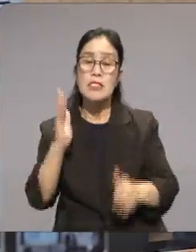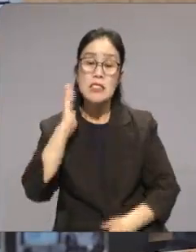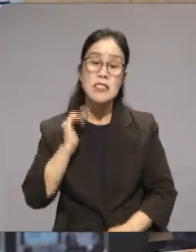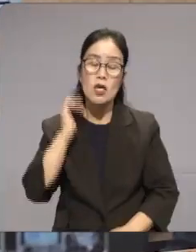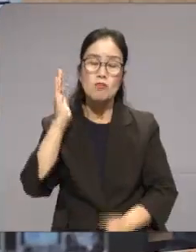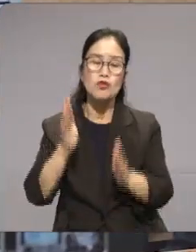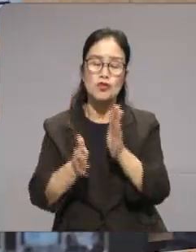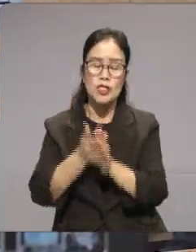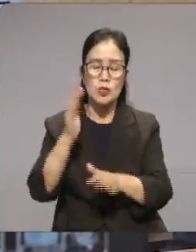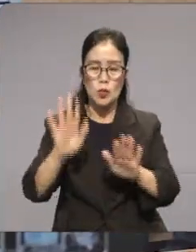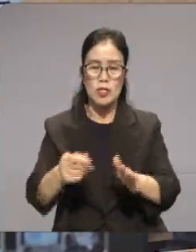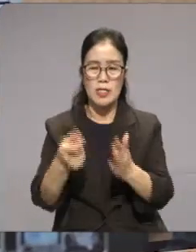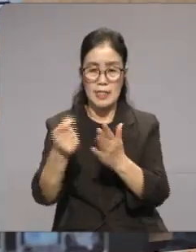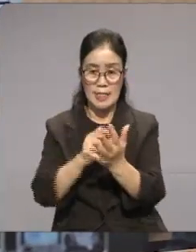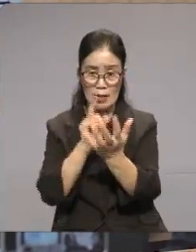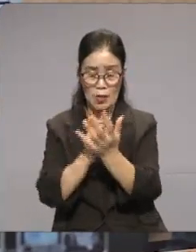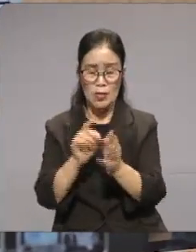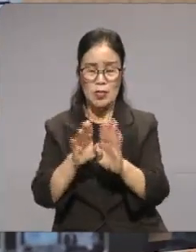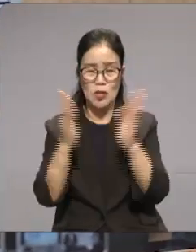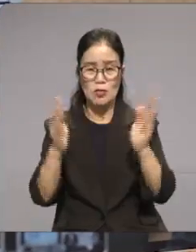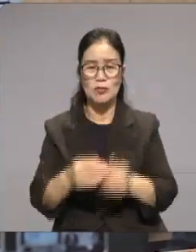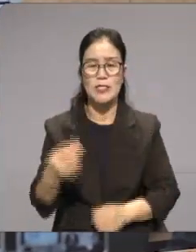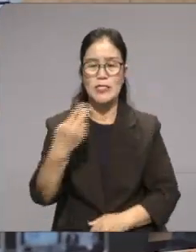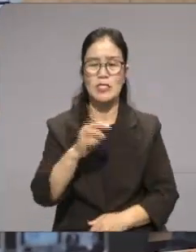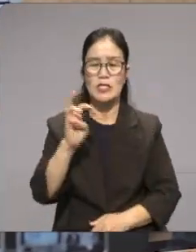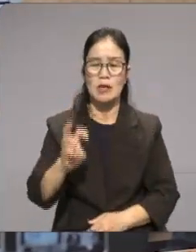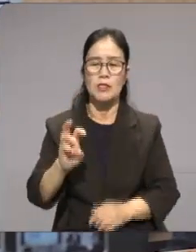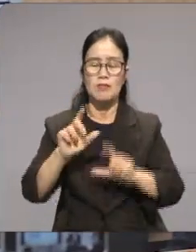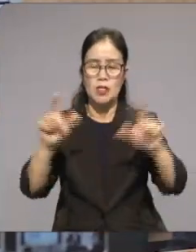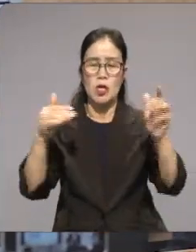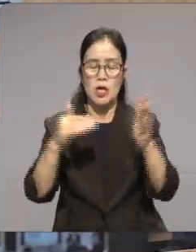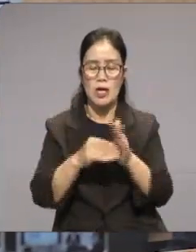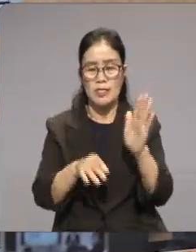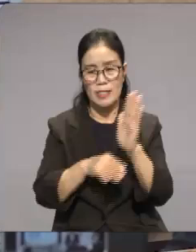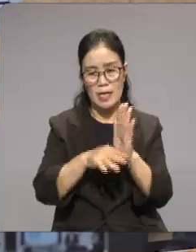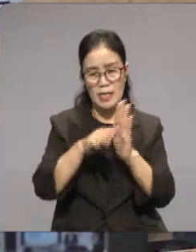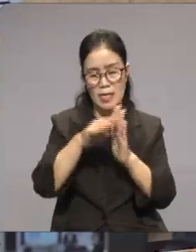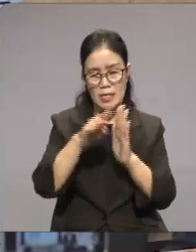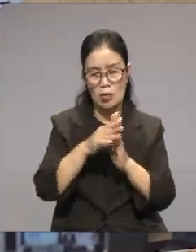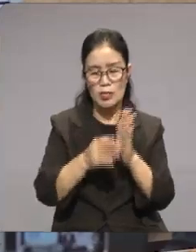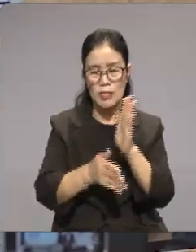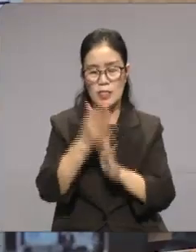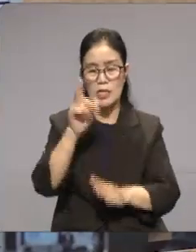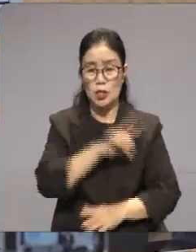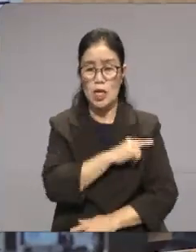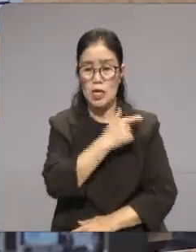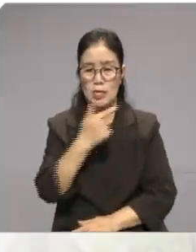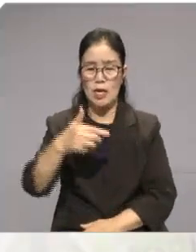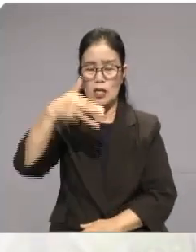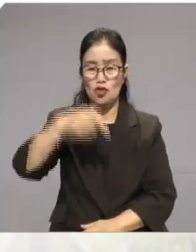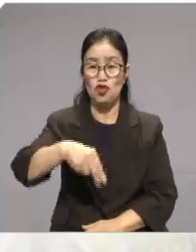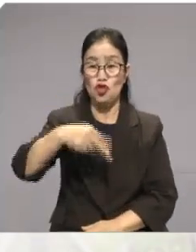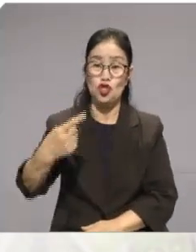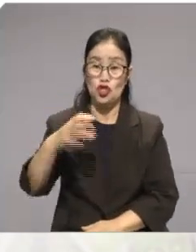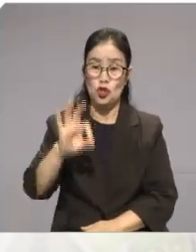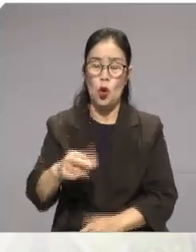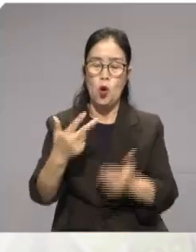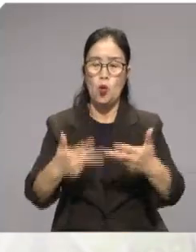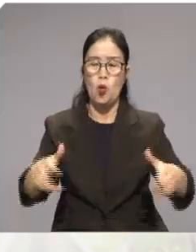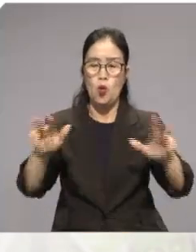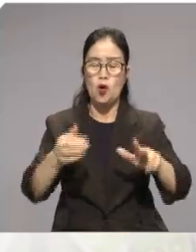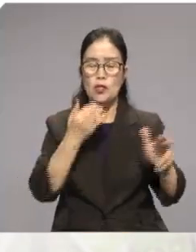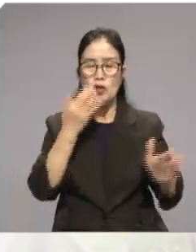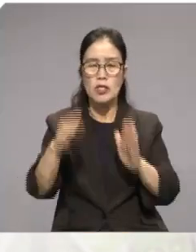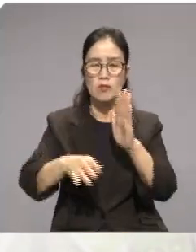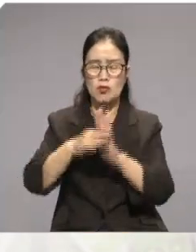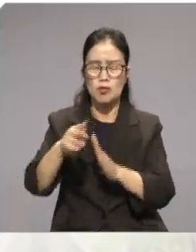경기의정부 시는 오늘 기자회견을 갖고 오늘 2030년까지 단계적으로 시내 최대 규모인 추동공원을 경기 북부